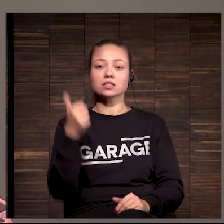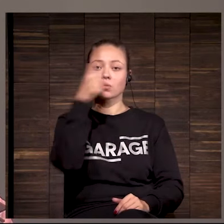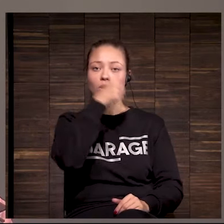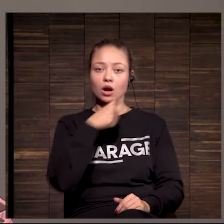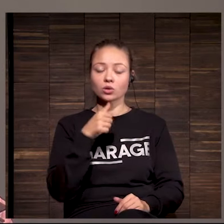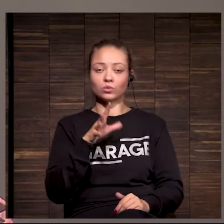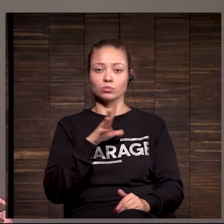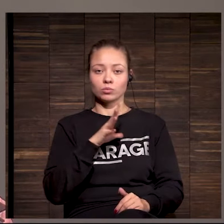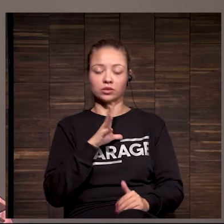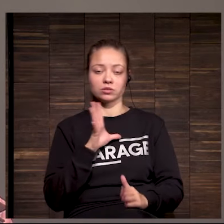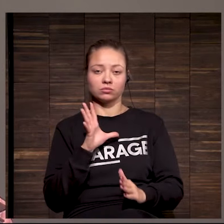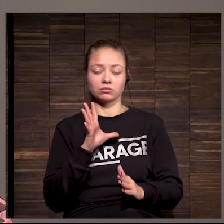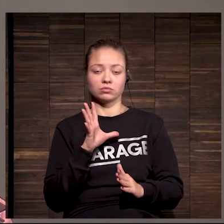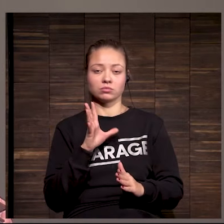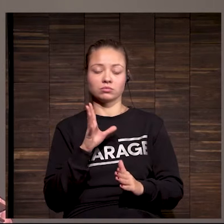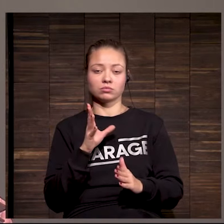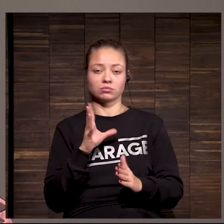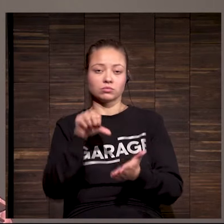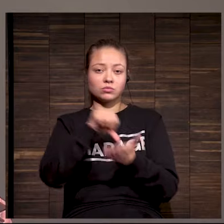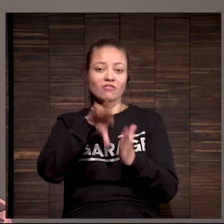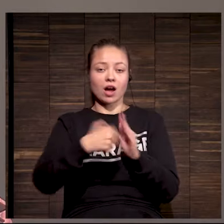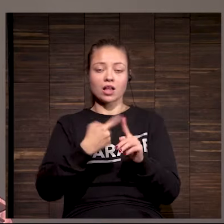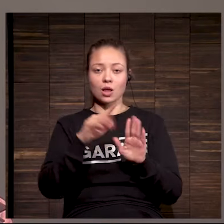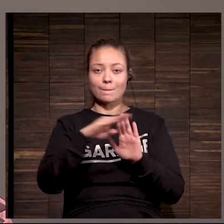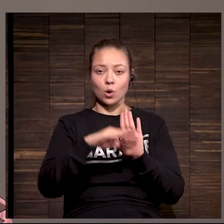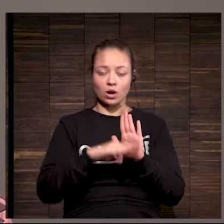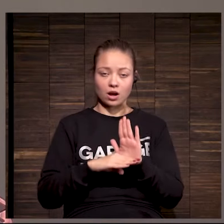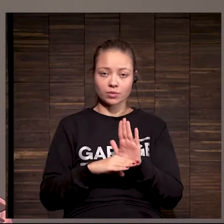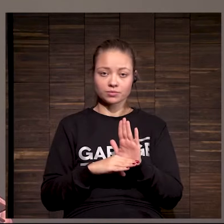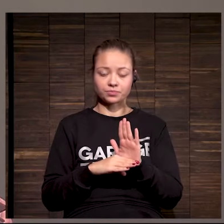был номинирован на эту программу